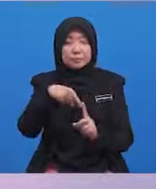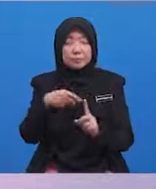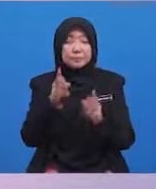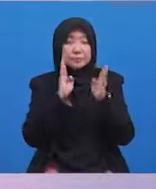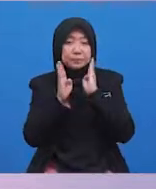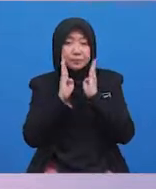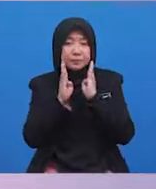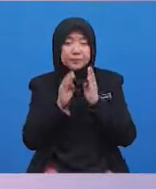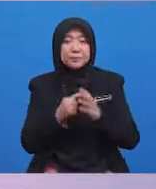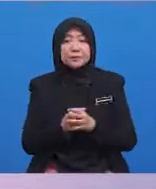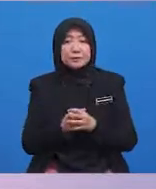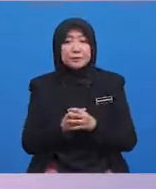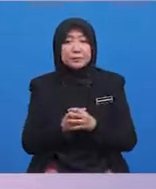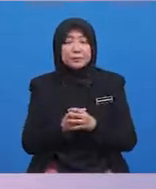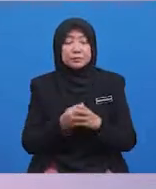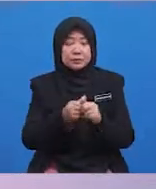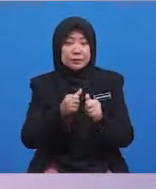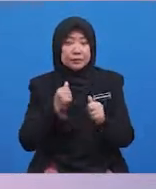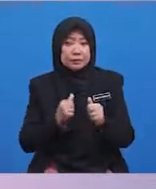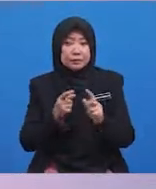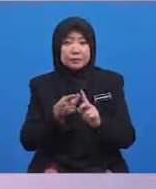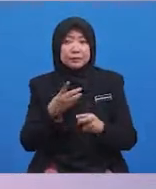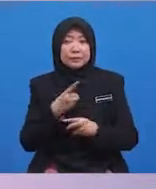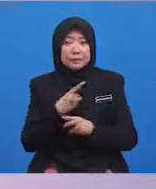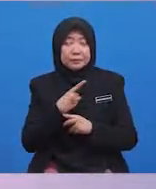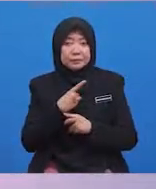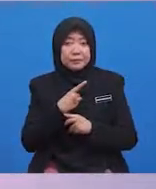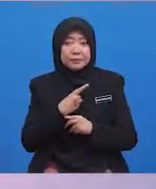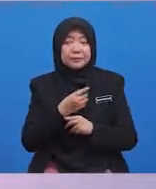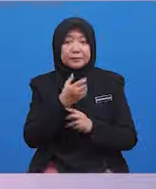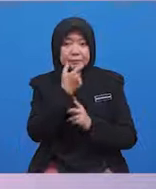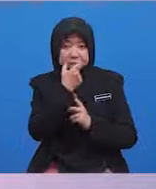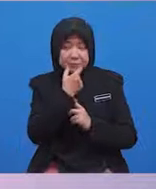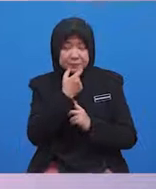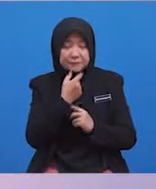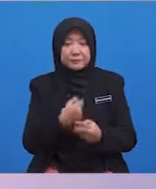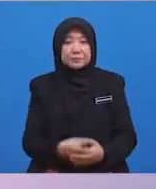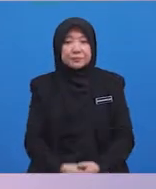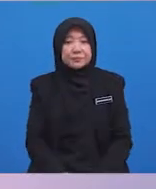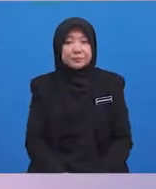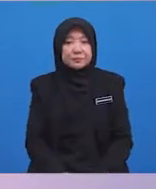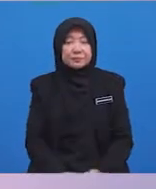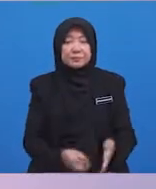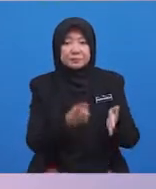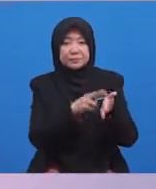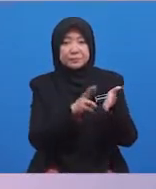berbicara bagi mengelakkan diri kita menanggung sengsara. Rangkap